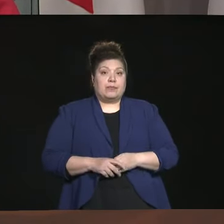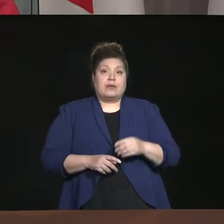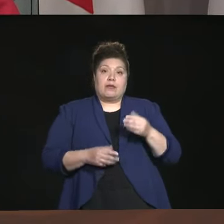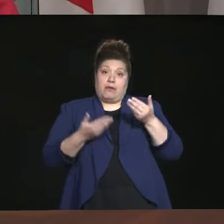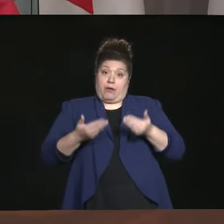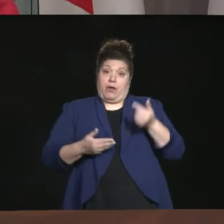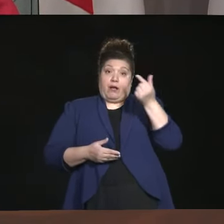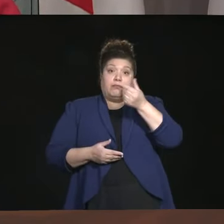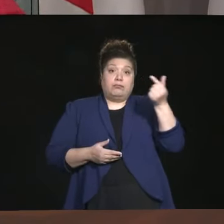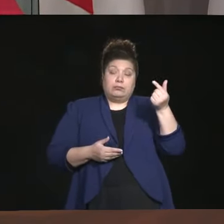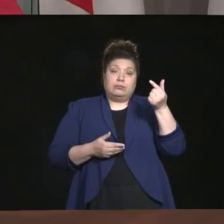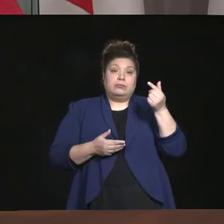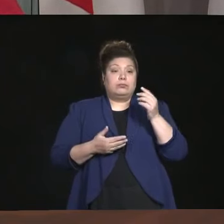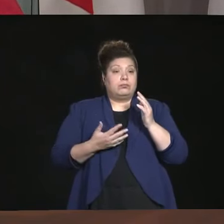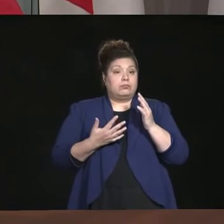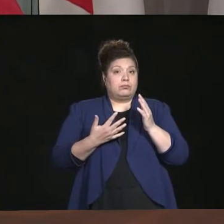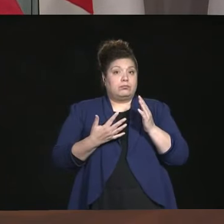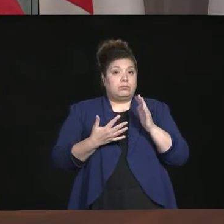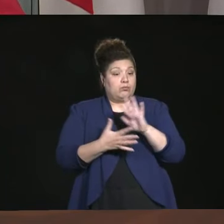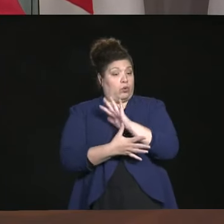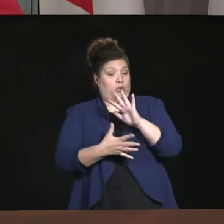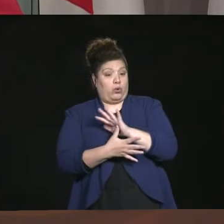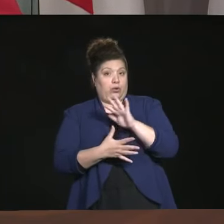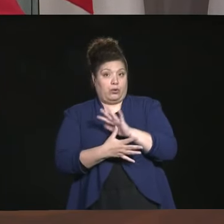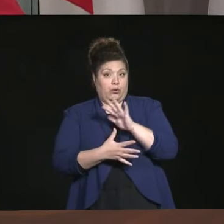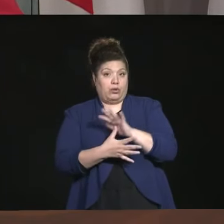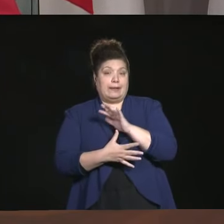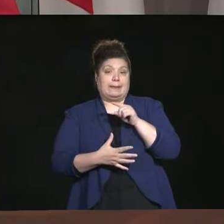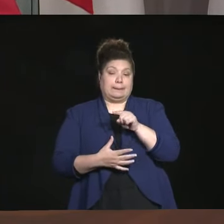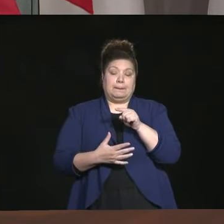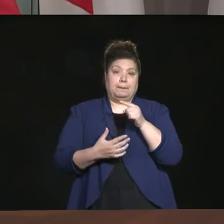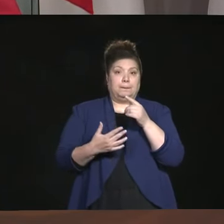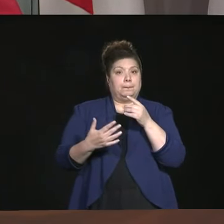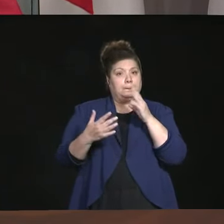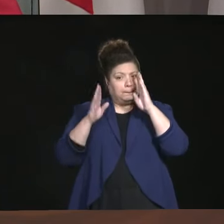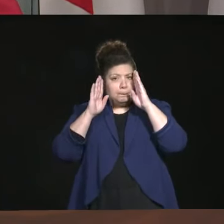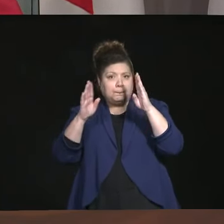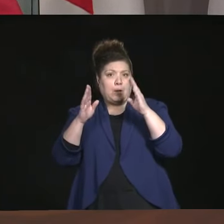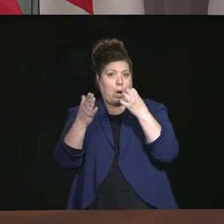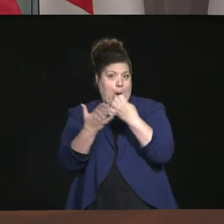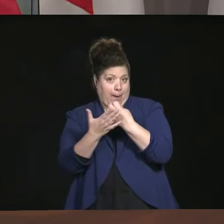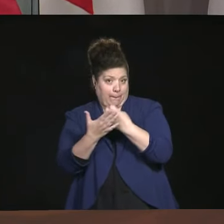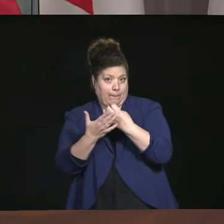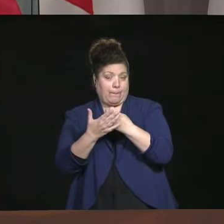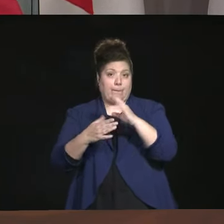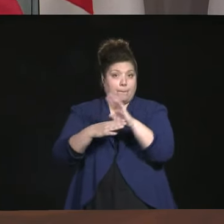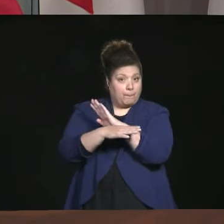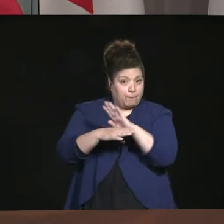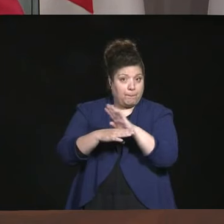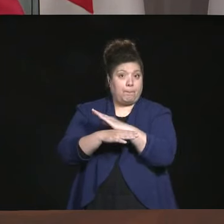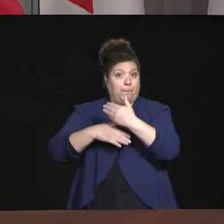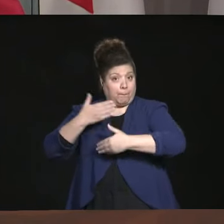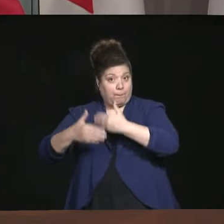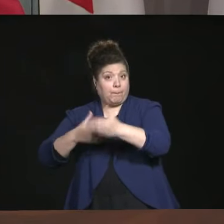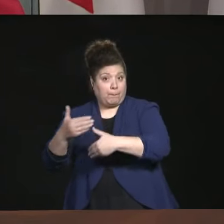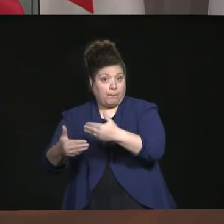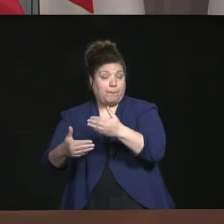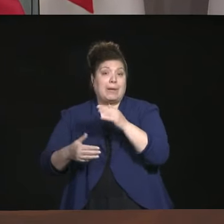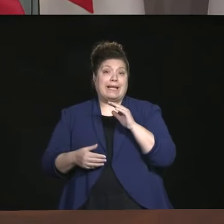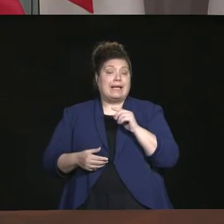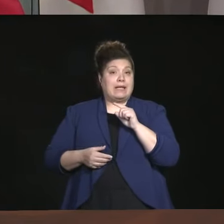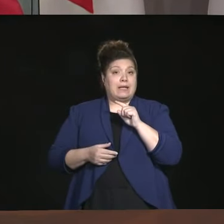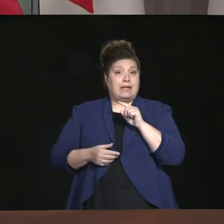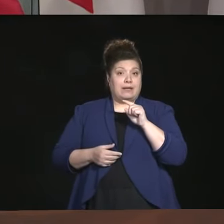économique était premièrement d'être certain que tous les